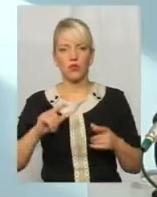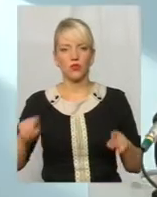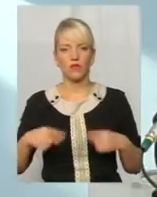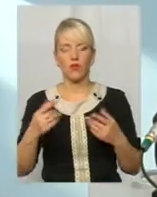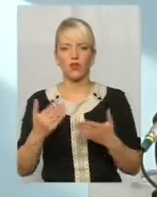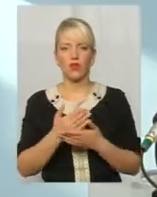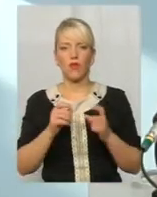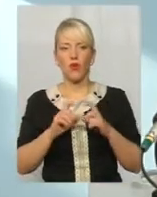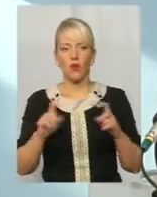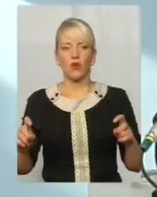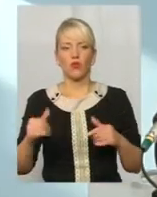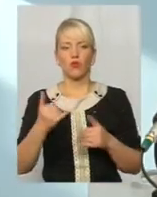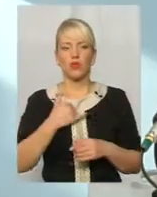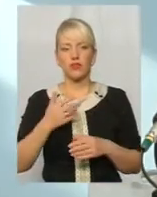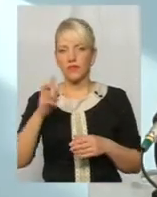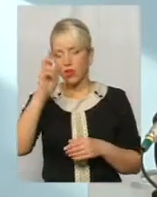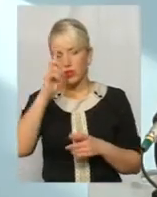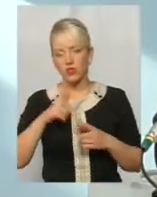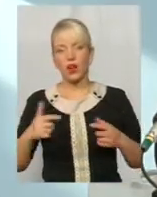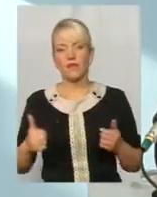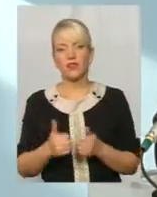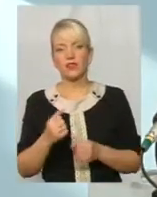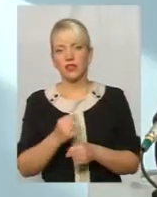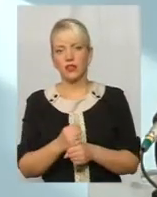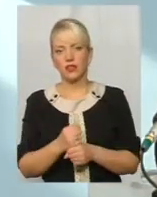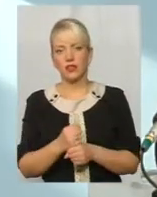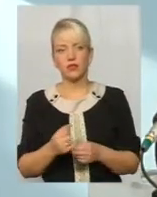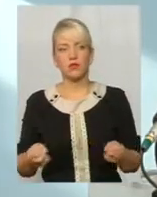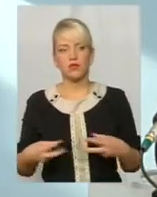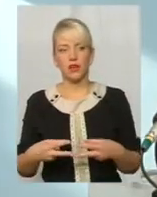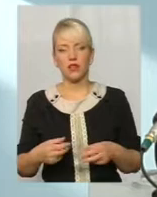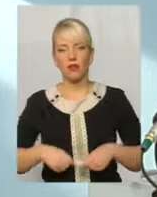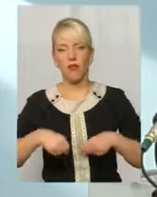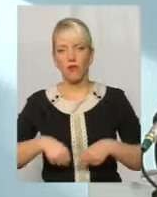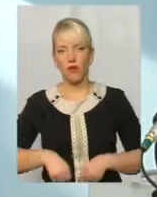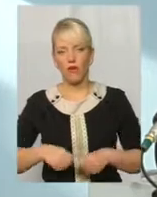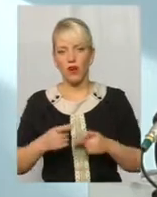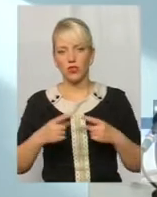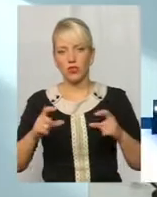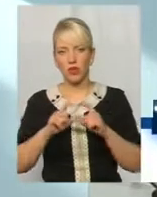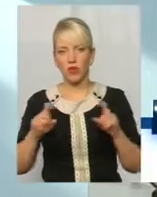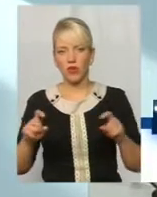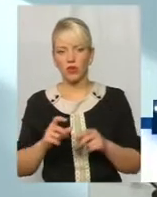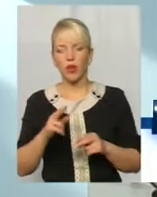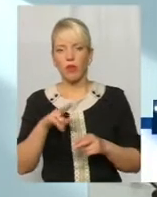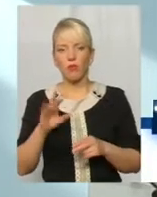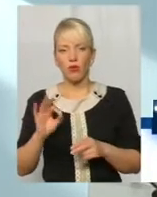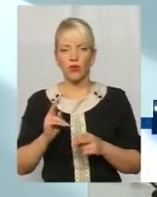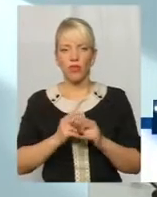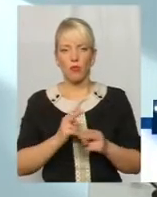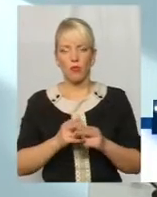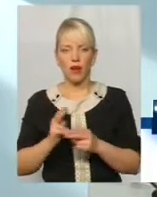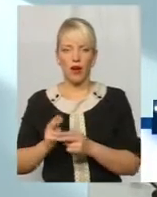нового органу. Тобто в нас в державі діє такий спеціально повноважений орган у сфері запобігання корупції,